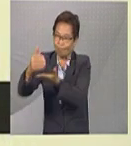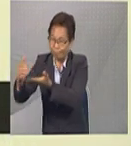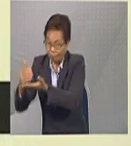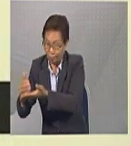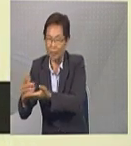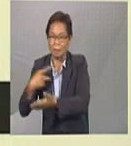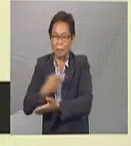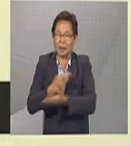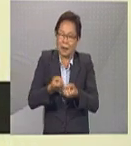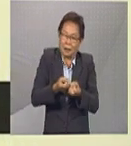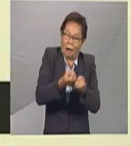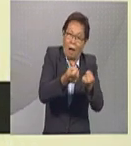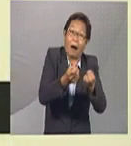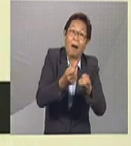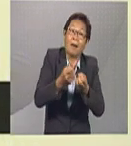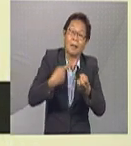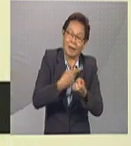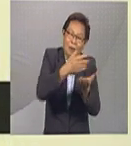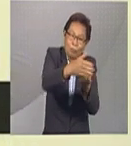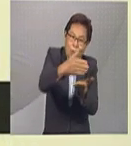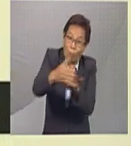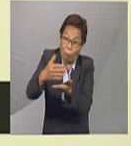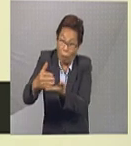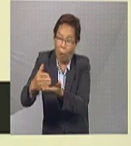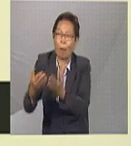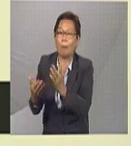Kita akan edarkan melalui